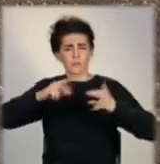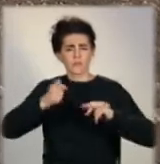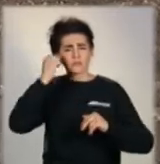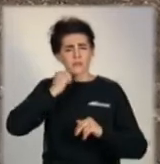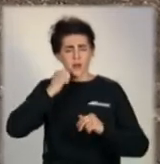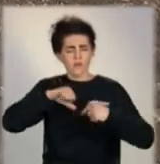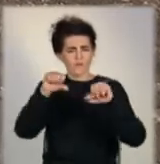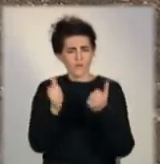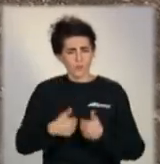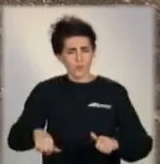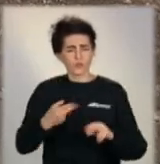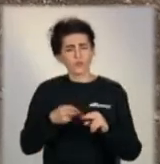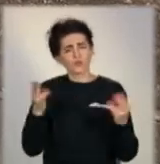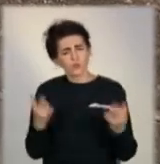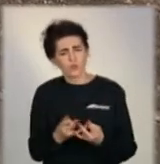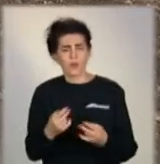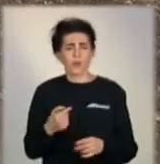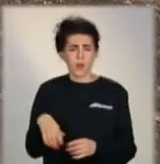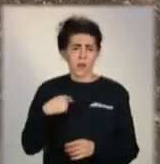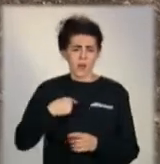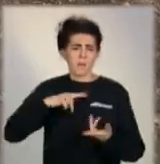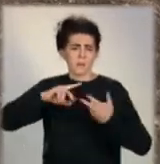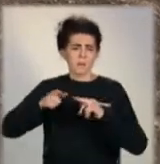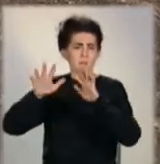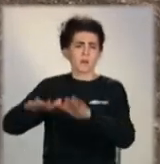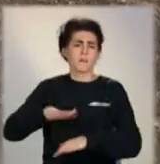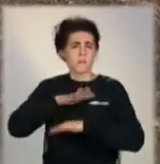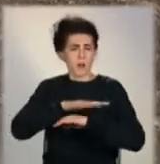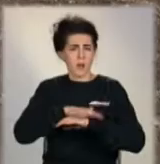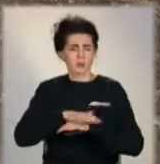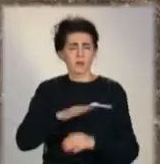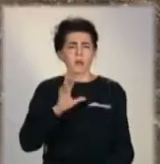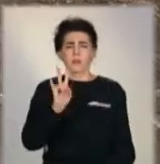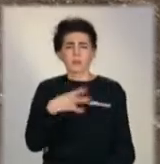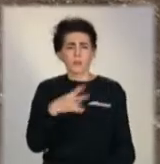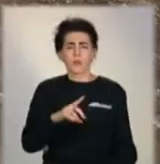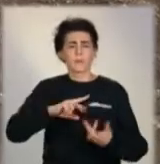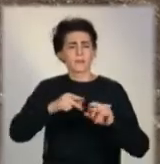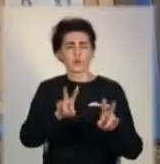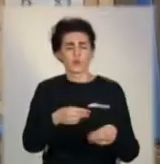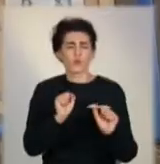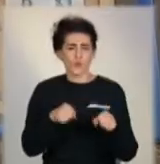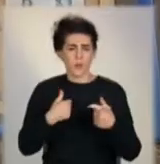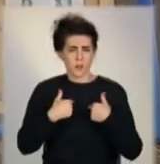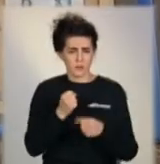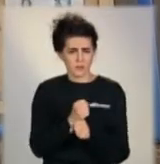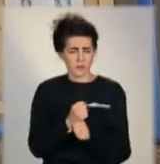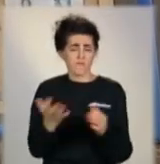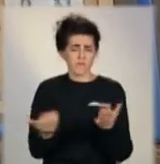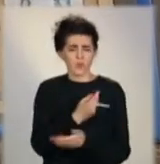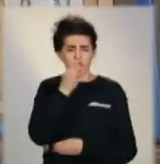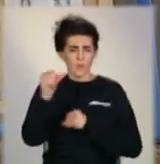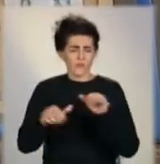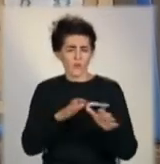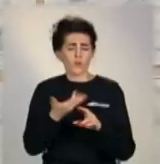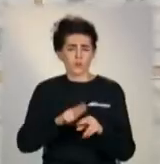деньги зараз міняють. Вона говорить, я поміняю в банки чи ні. Ні, у банки ви не поміняєте. Аферистку